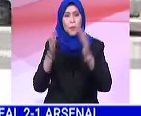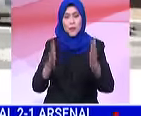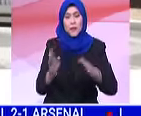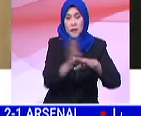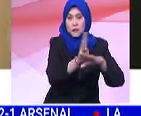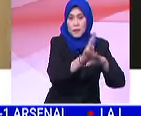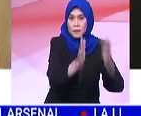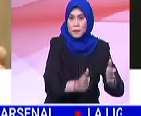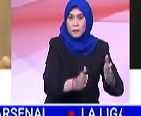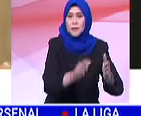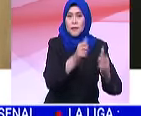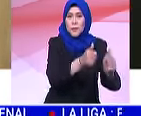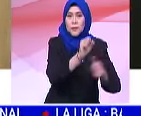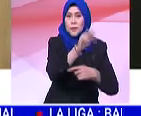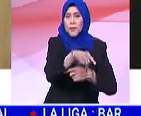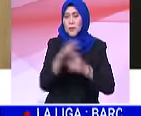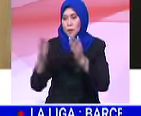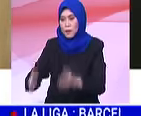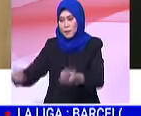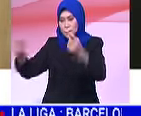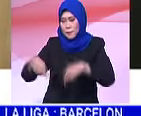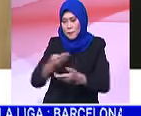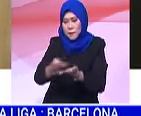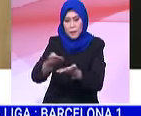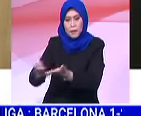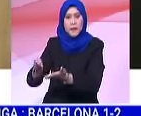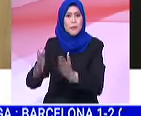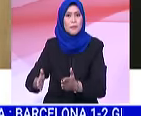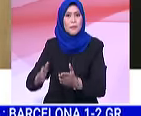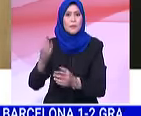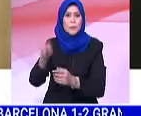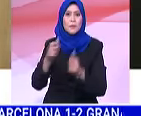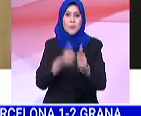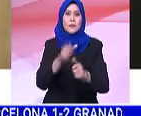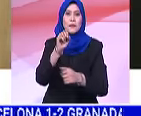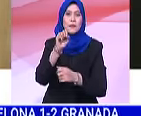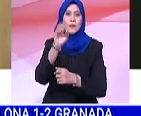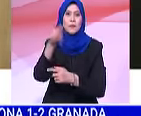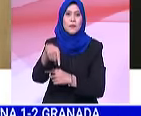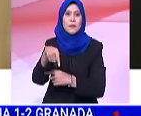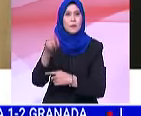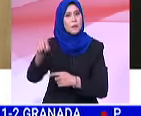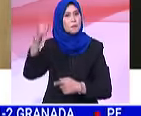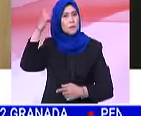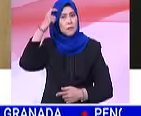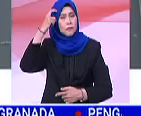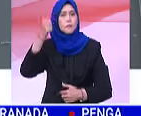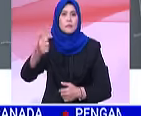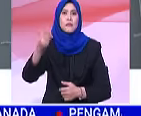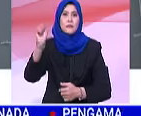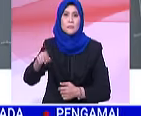SOP, yang datang patuh SOP, selesai masalah. Jadi please jadi dewasa dan berminda kelas pertama